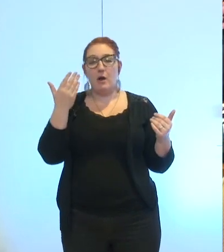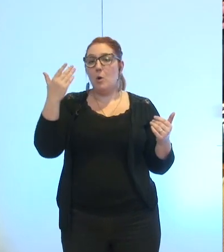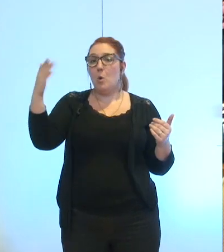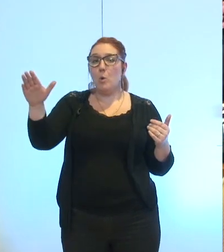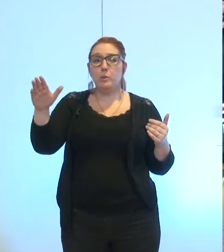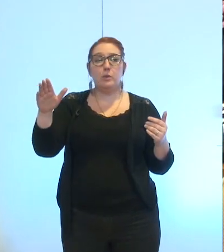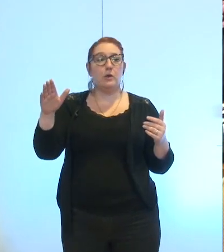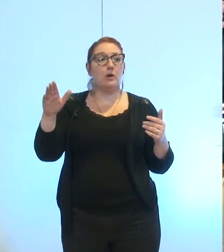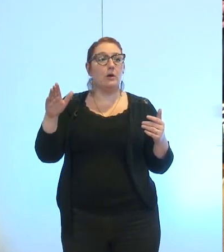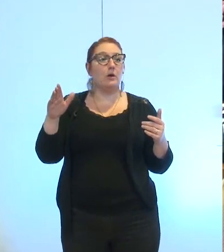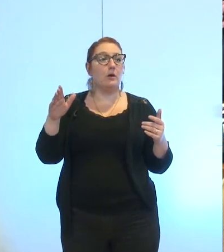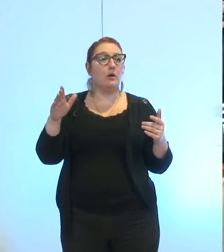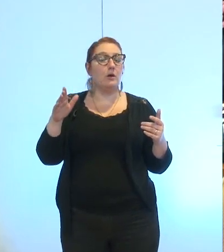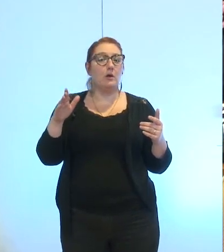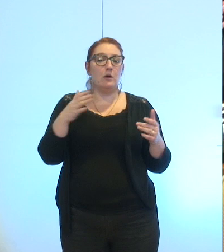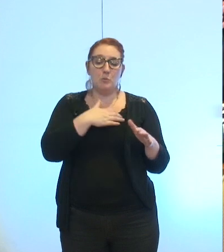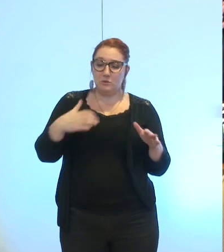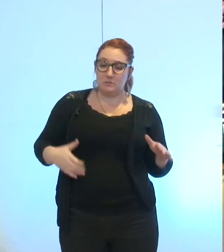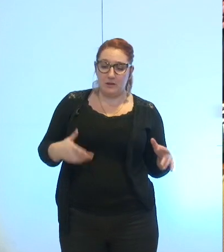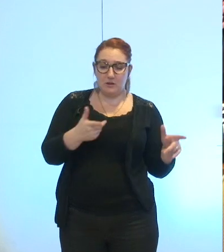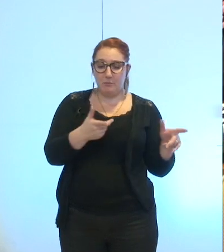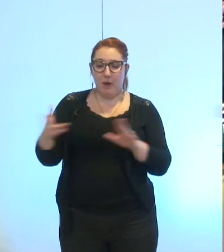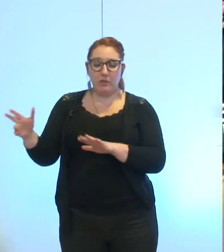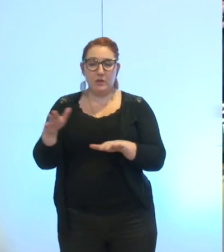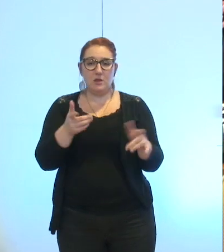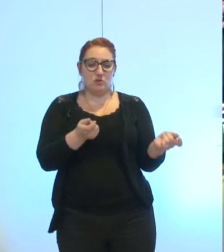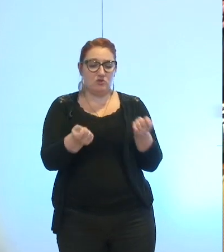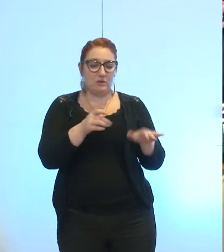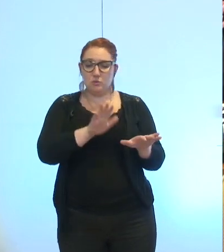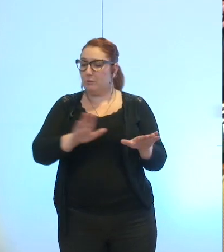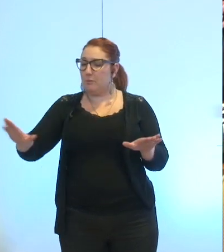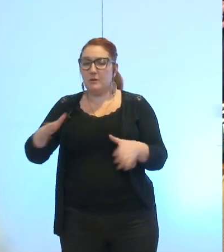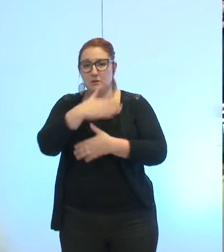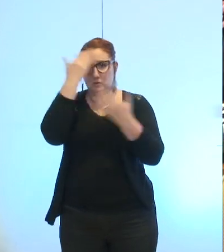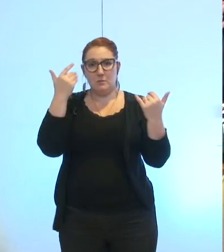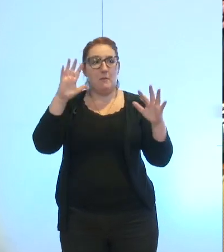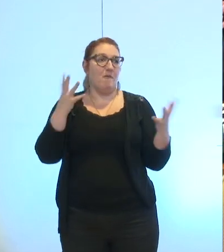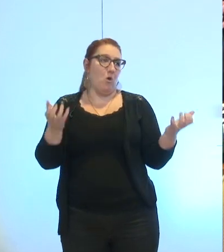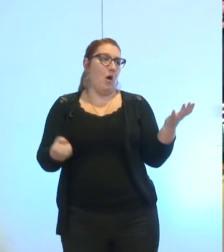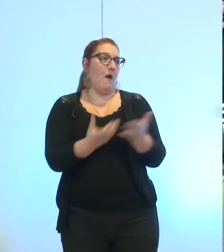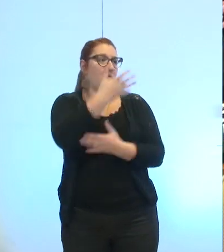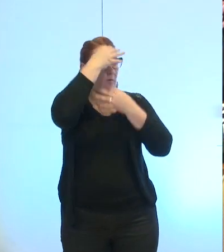parties de la gestion de la municipalité euh en tout cas je voulais faire cette précision je vous